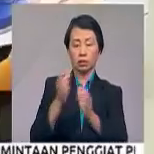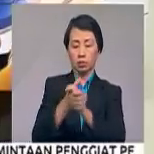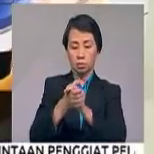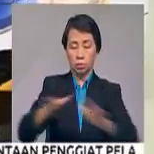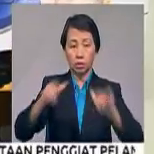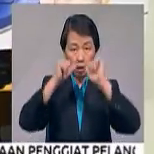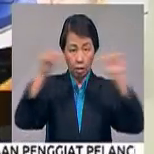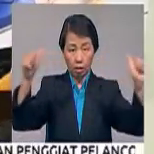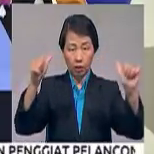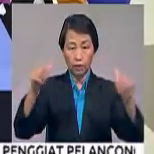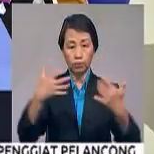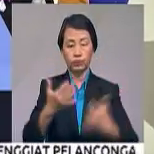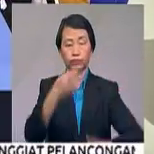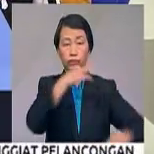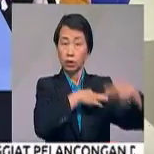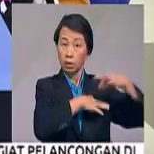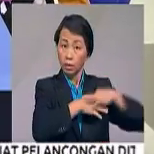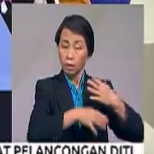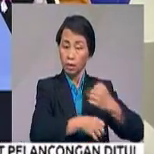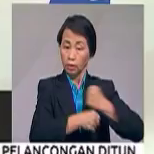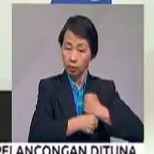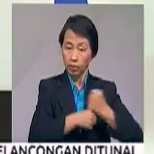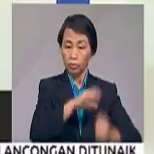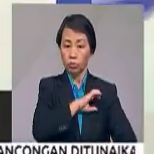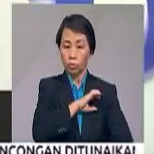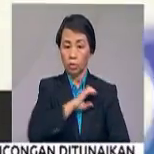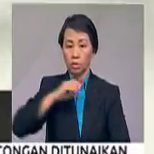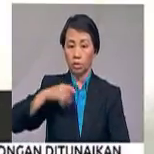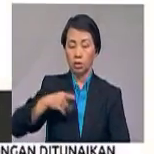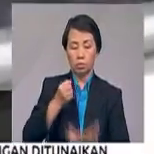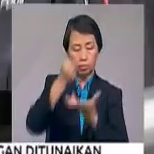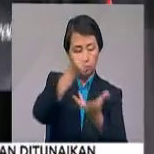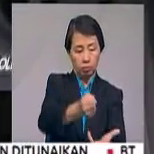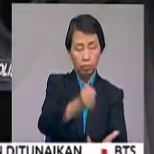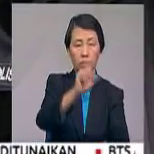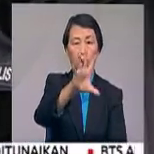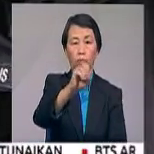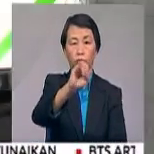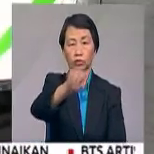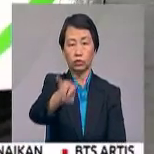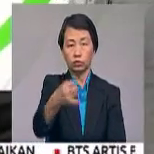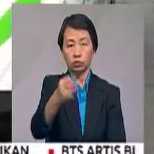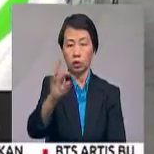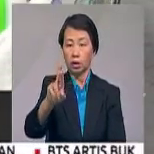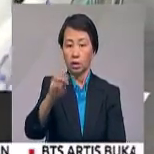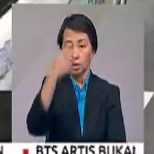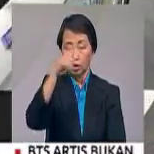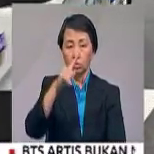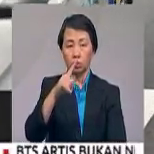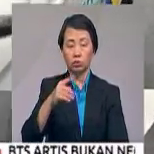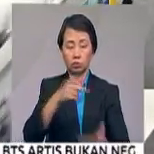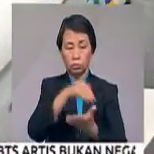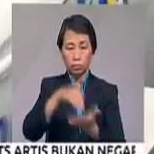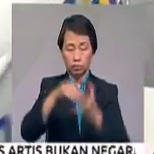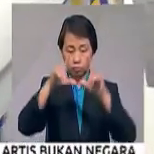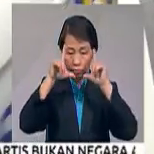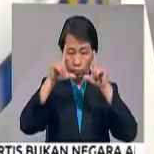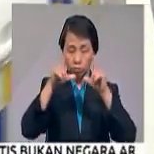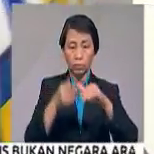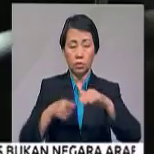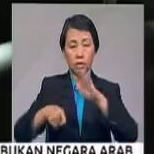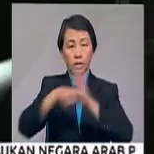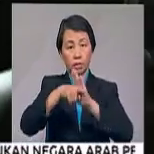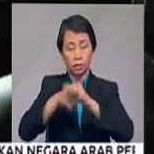awam. Antara manfaat yang diperoleh PDRM termasuk peruntukan RM50 juta kepada Pusat Governance, Integriti dan Anti